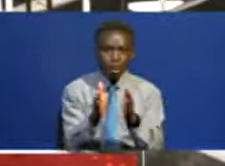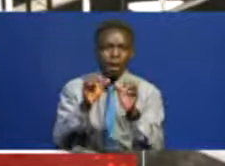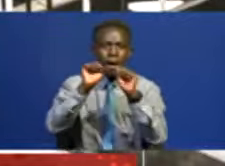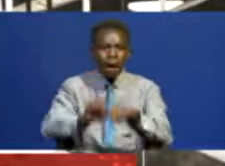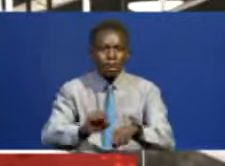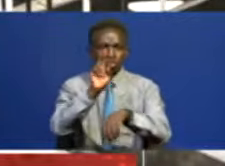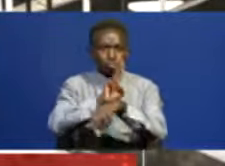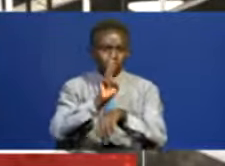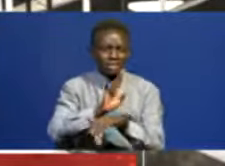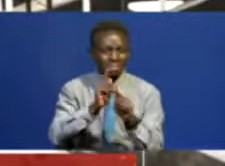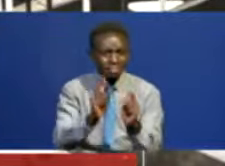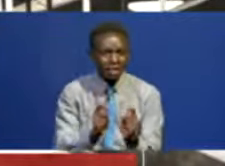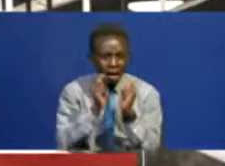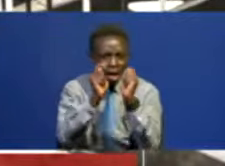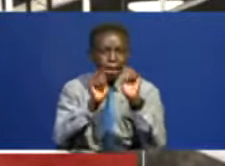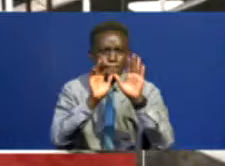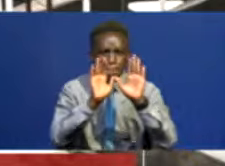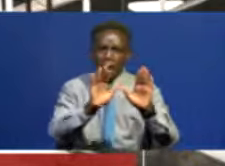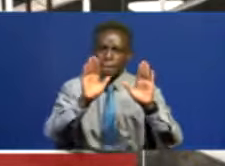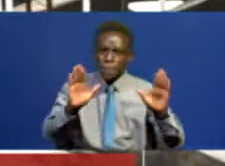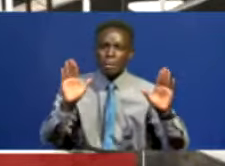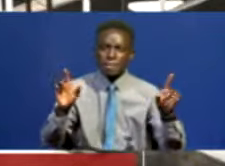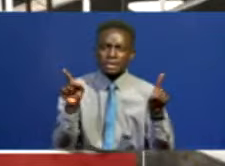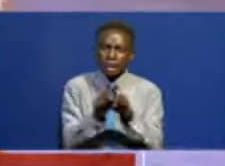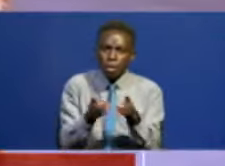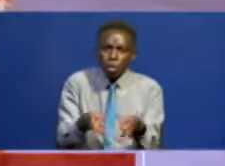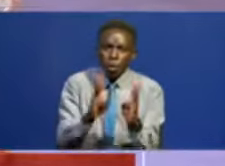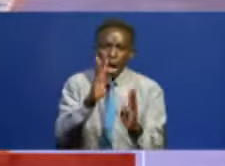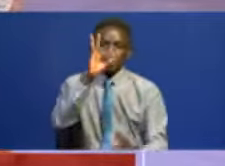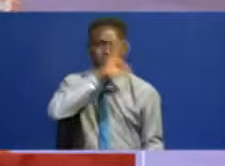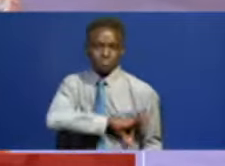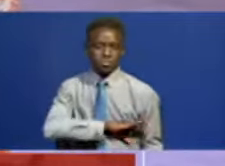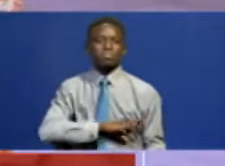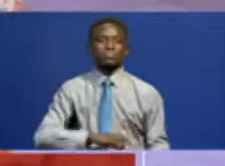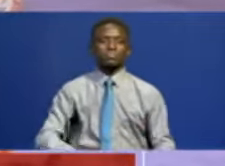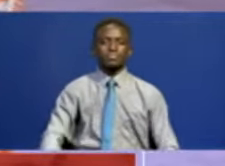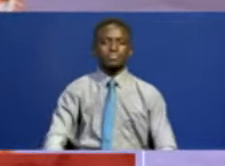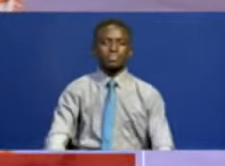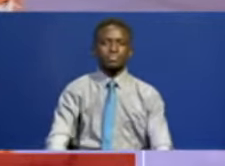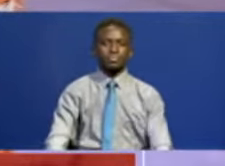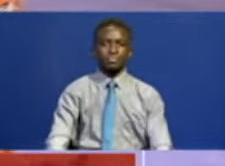their talent as a means of earning living. Trevor Ngendo, Darubini.